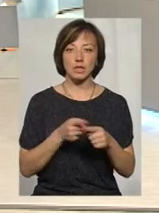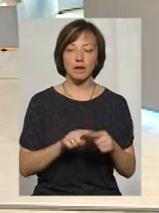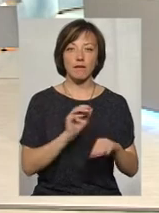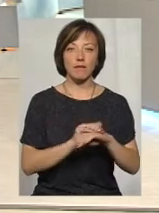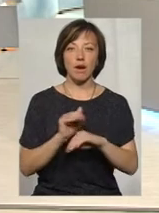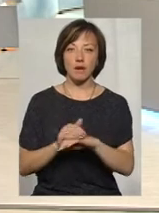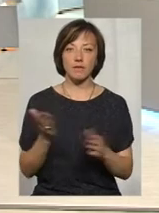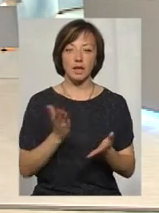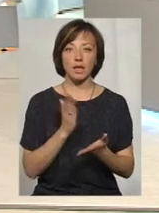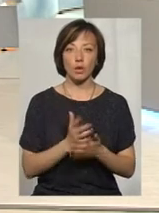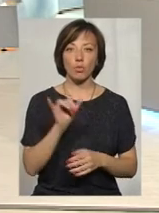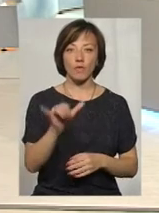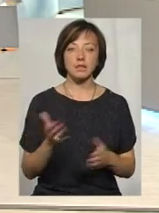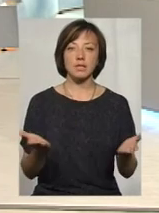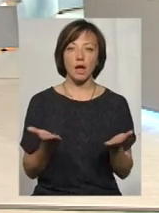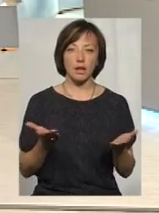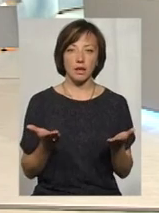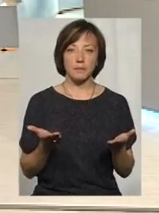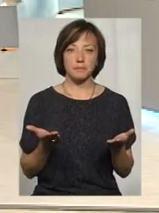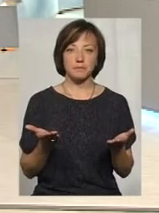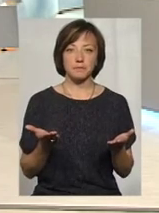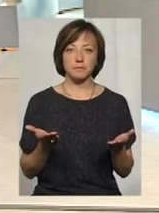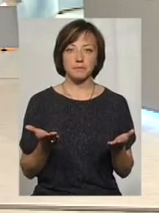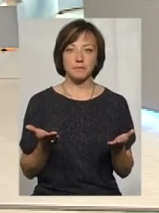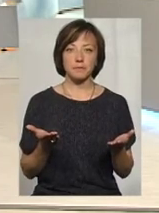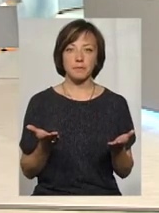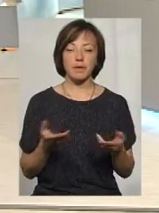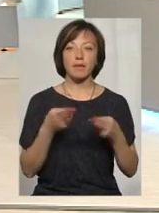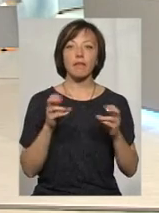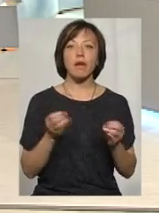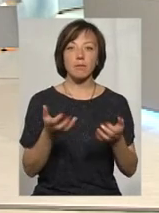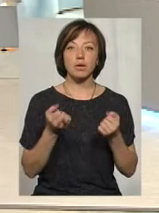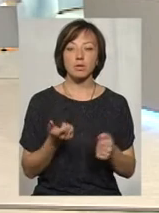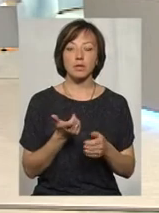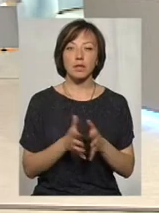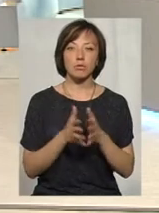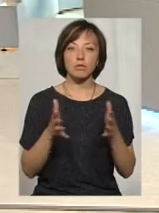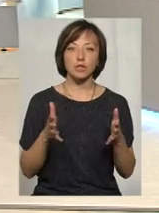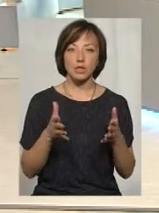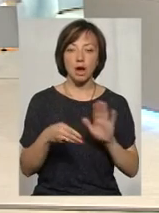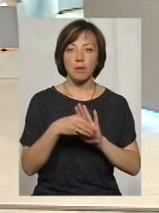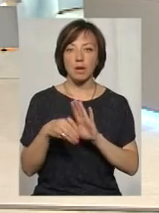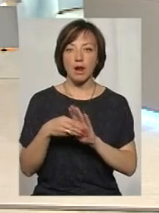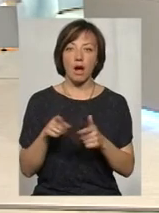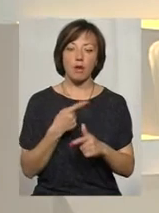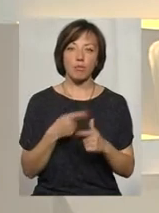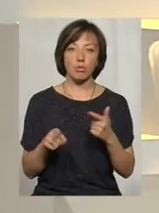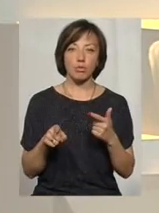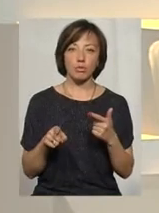фактів, які є у вас, які де беруть найбільше хабарів? А чи не прокуратура сама?